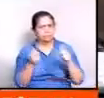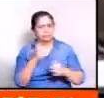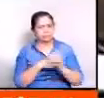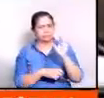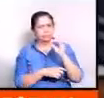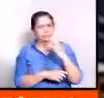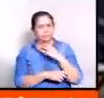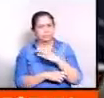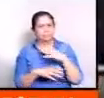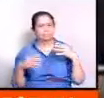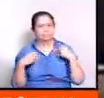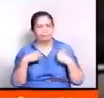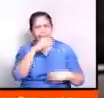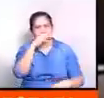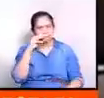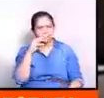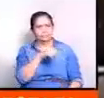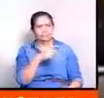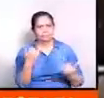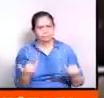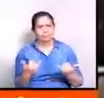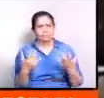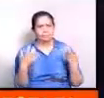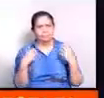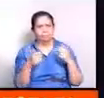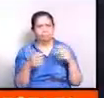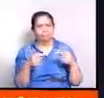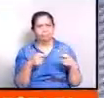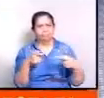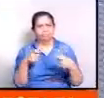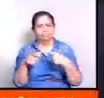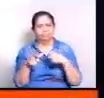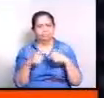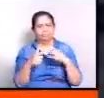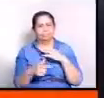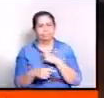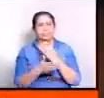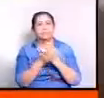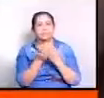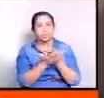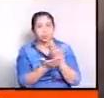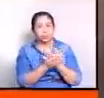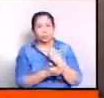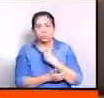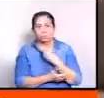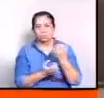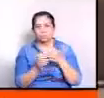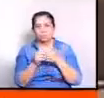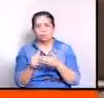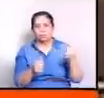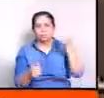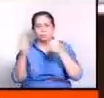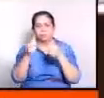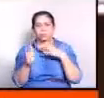18th Congress, inamin ni Senador Manny Pacquiao na ngayon pa lang ay may gusot na sa hatian ng komite. Mayroon daw kasi mga bagong senador na gustong pamunuan